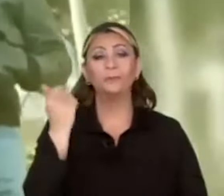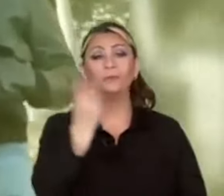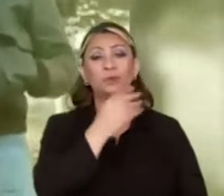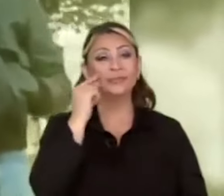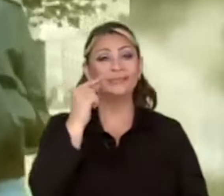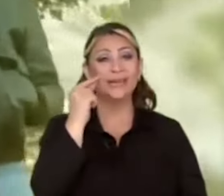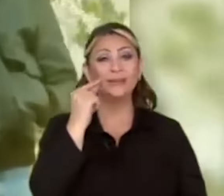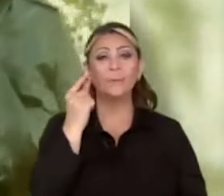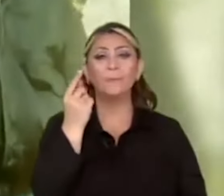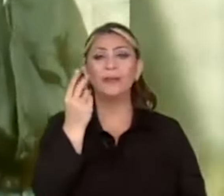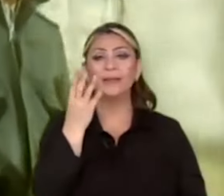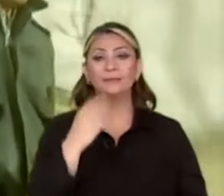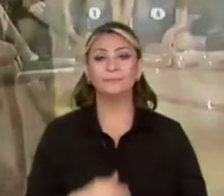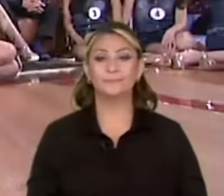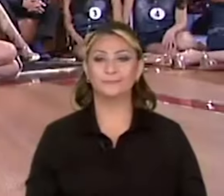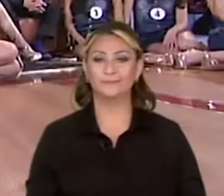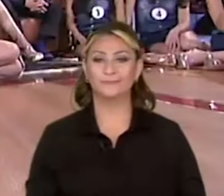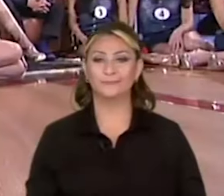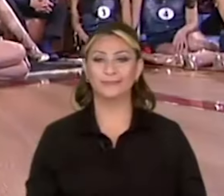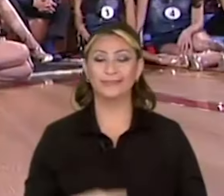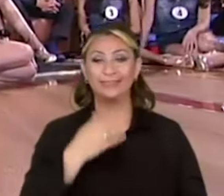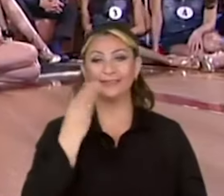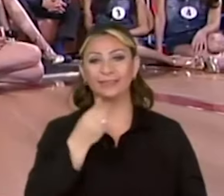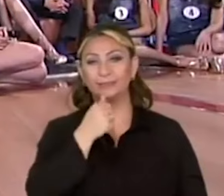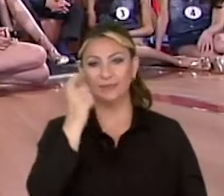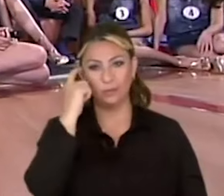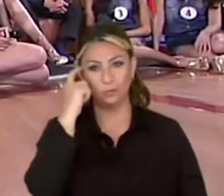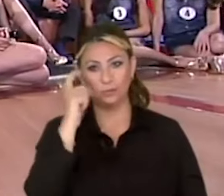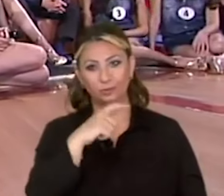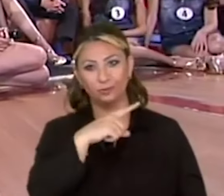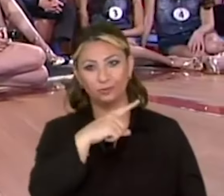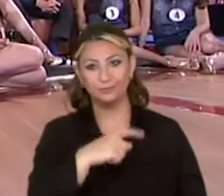insan hayatında birden çok şey yapar. Şu genç adamı tanıyor musunuz?